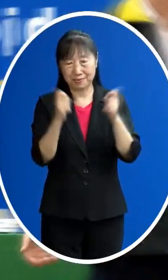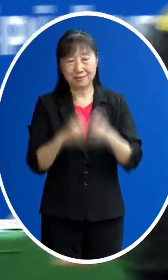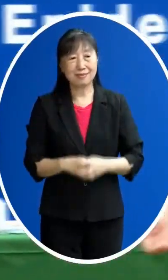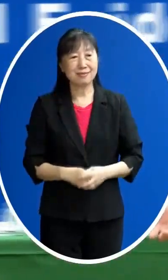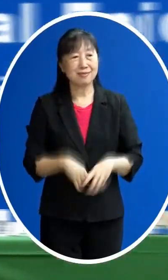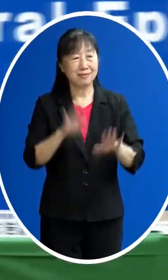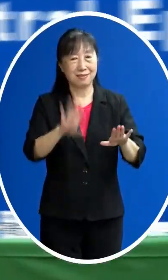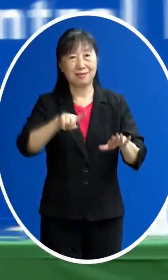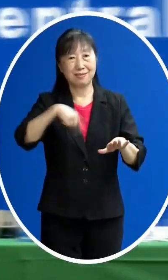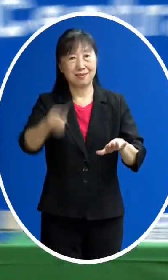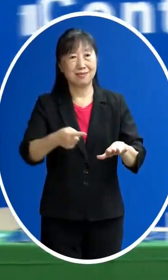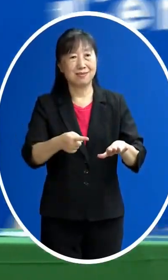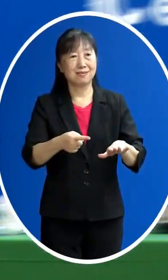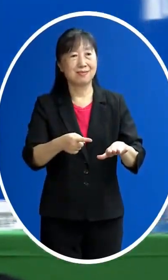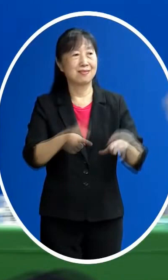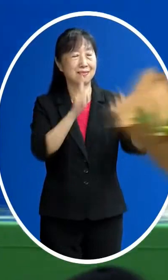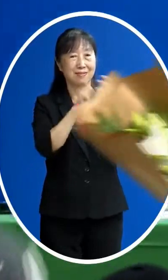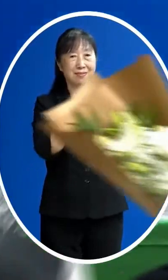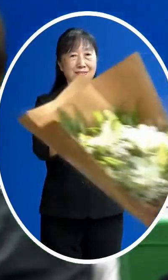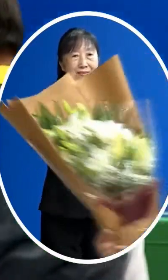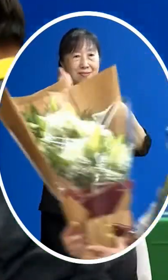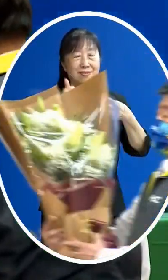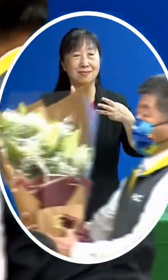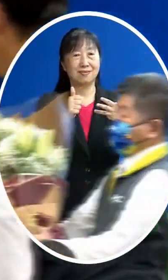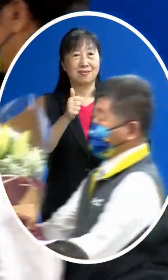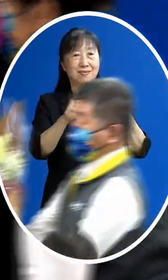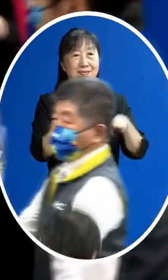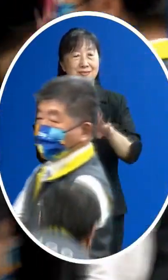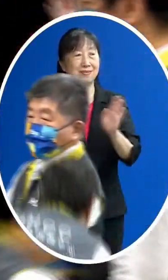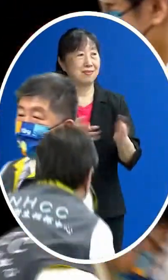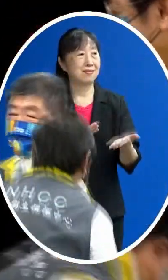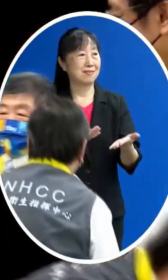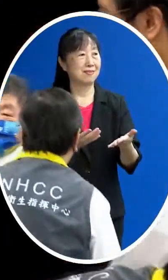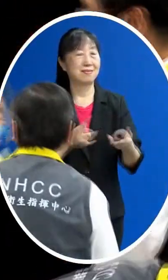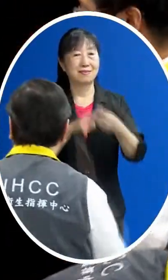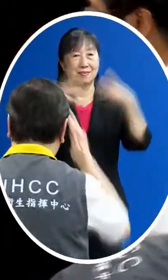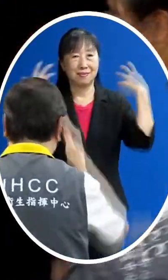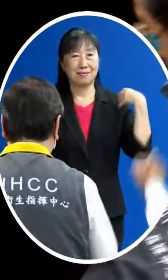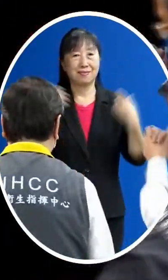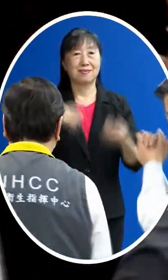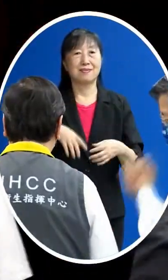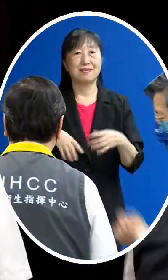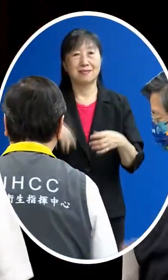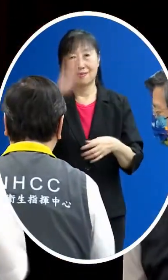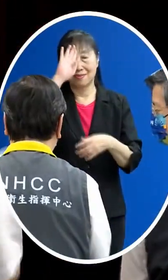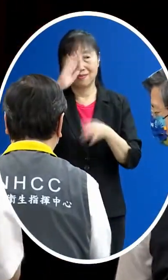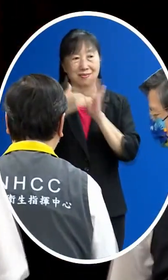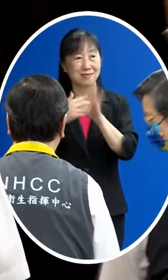那我们接下来呢，邀请王必胜指挥官继续来主持今天的防疫记者会。